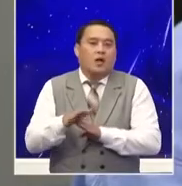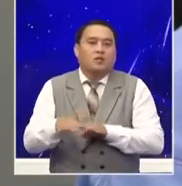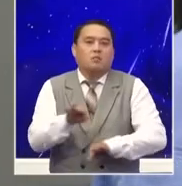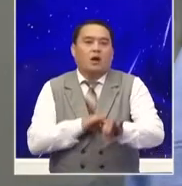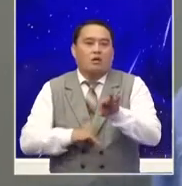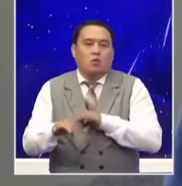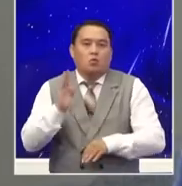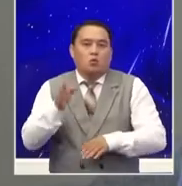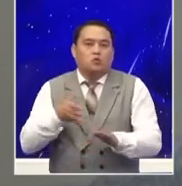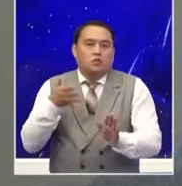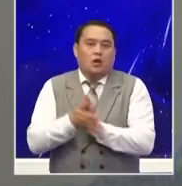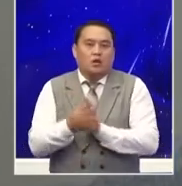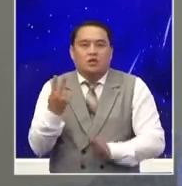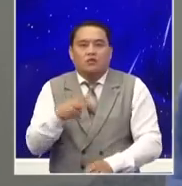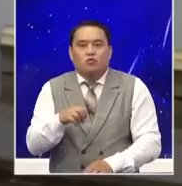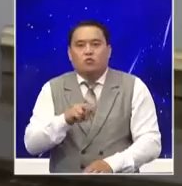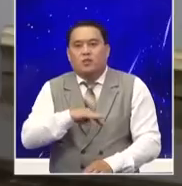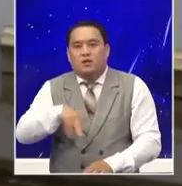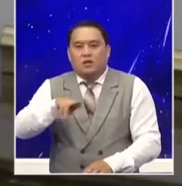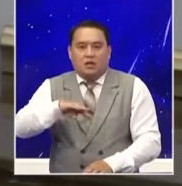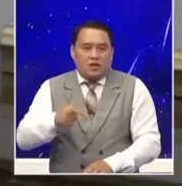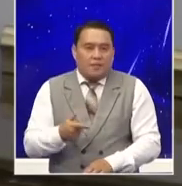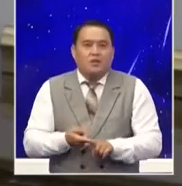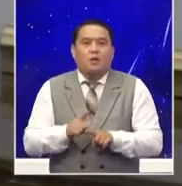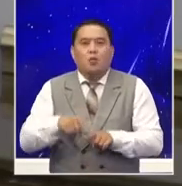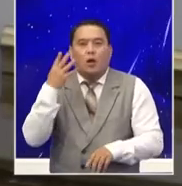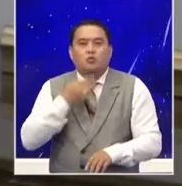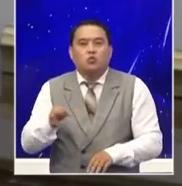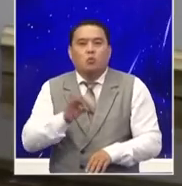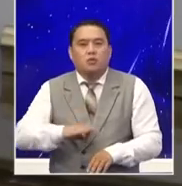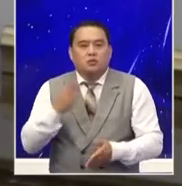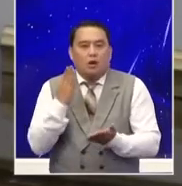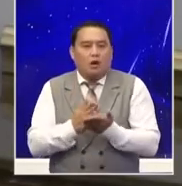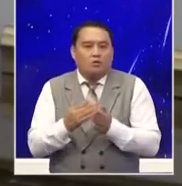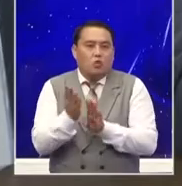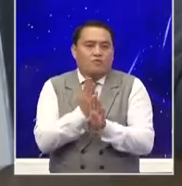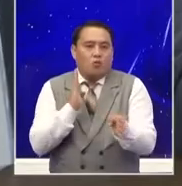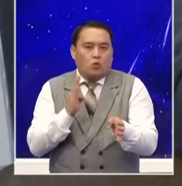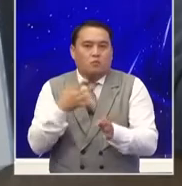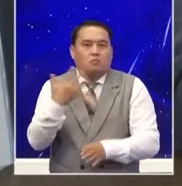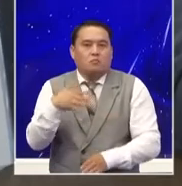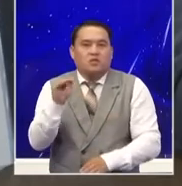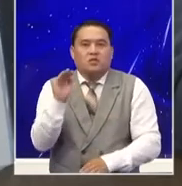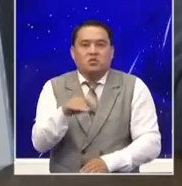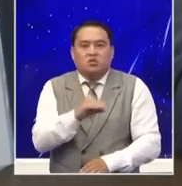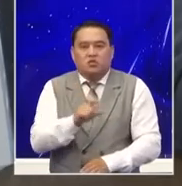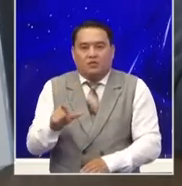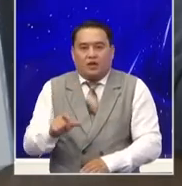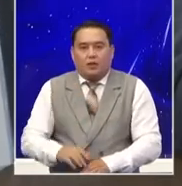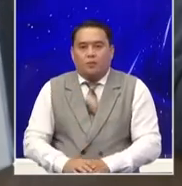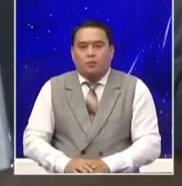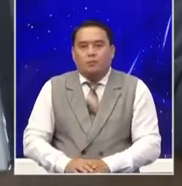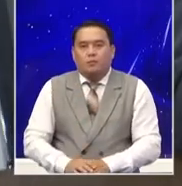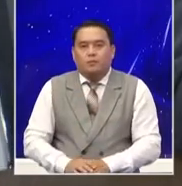пилотного проекта будет затрачено более 200 миллиардов тенге. Напомним, в Алматинской области в очереди на жилье состоят более 50 тысяч